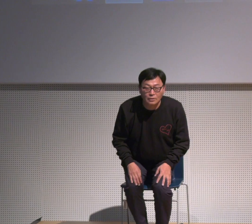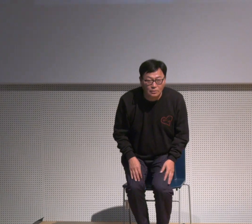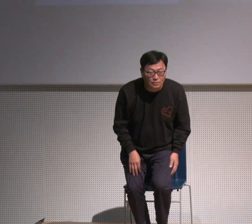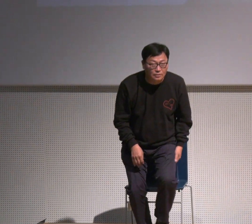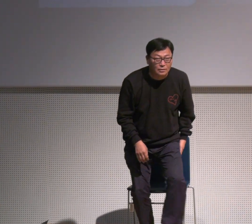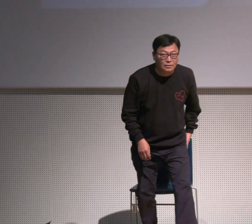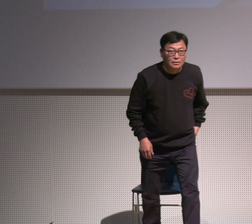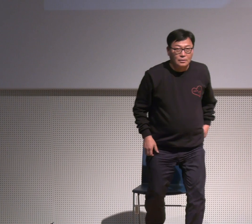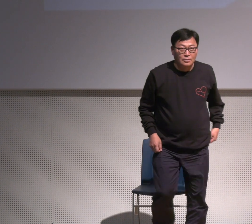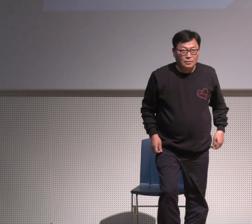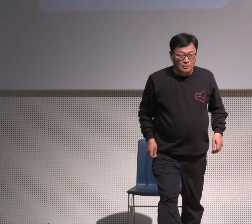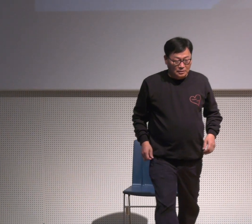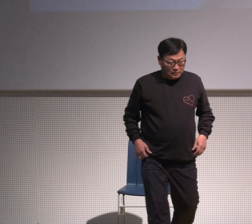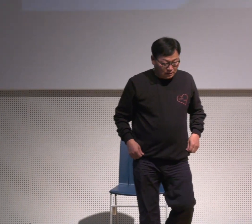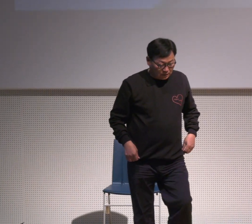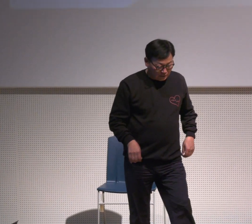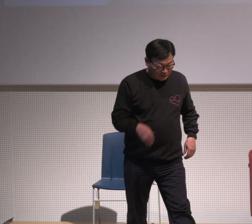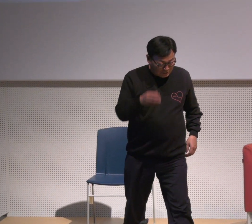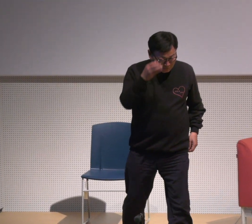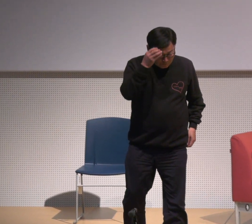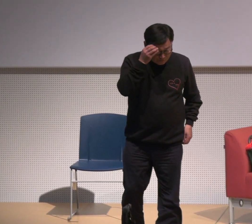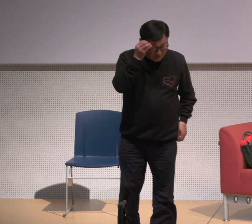음악 한번 주시죠.